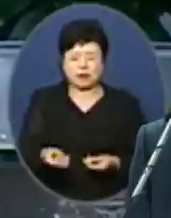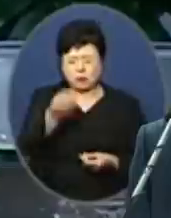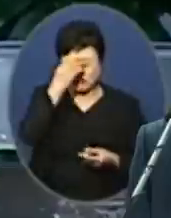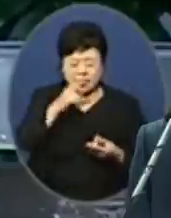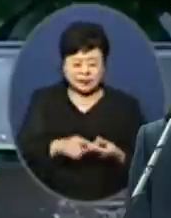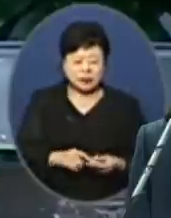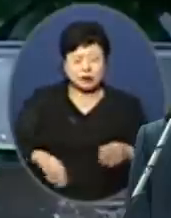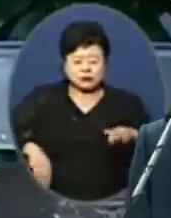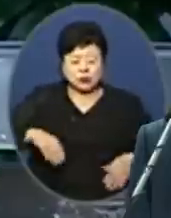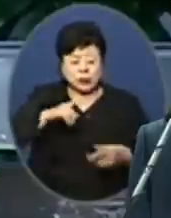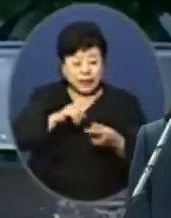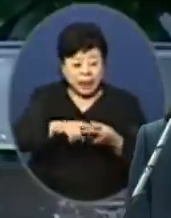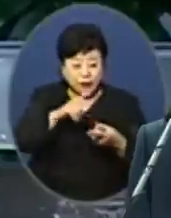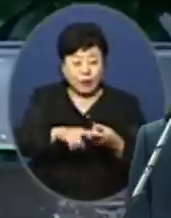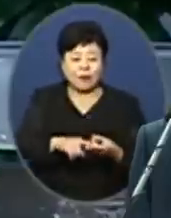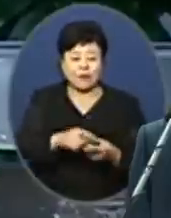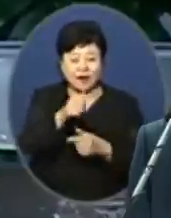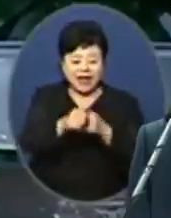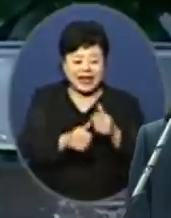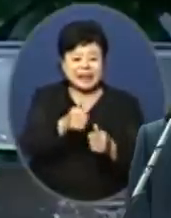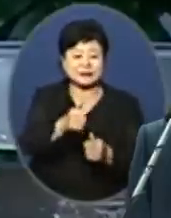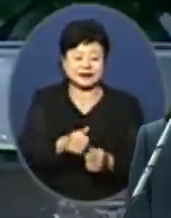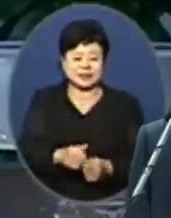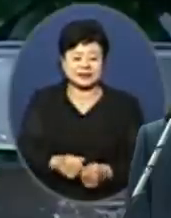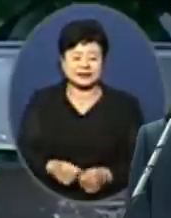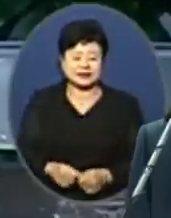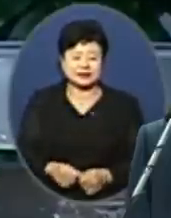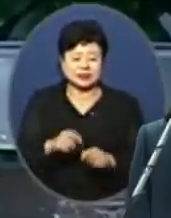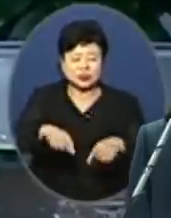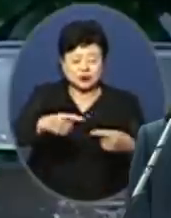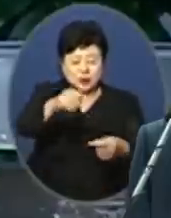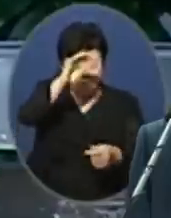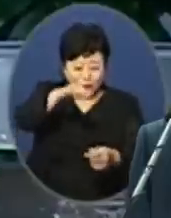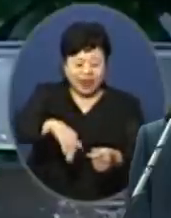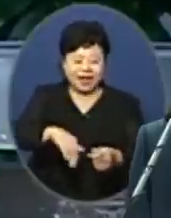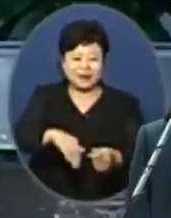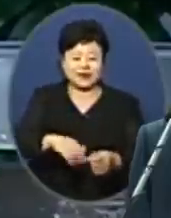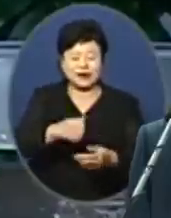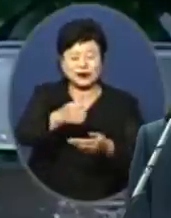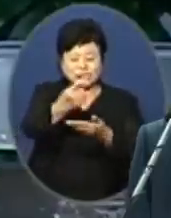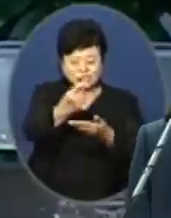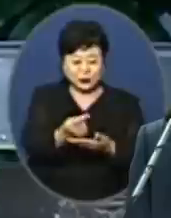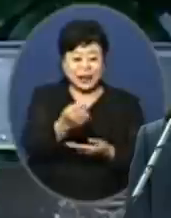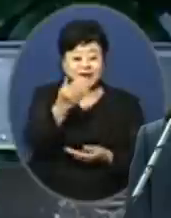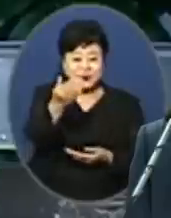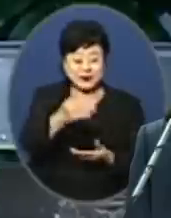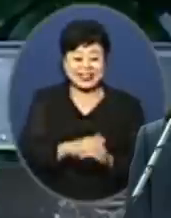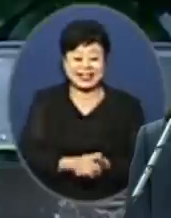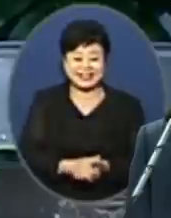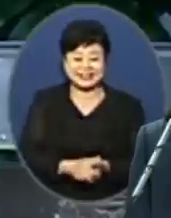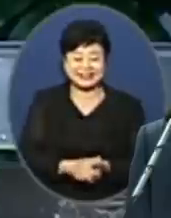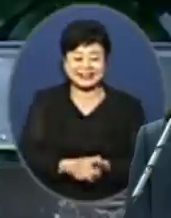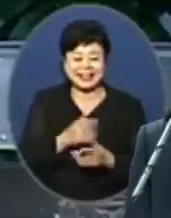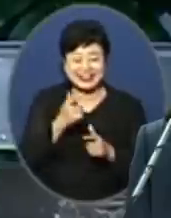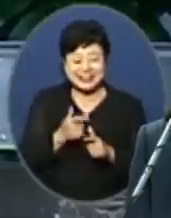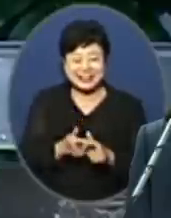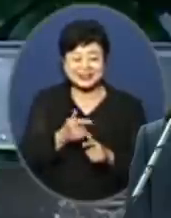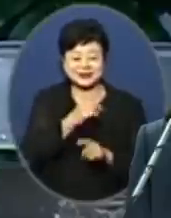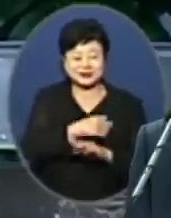그대로 빈손돈 그대로라도 하나님께서 들어오라고 초청해 주신다는 것입니다.